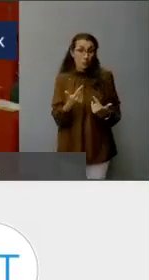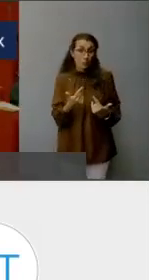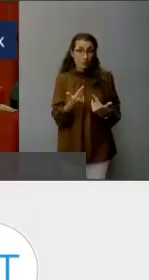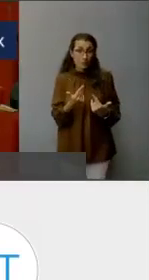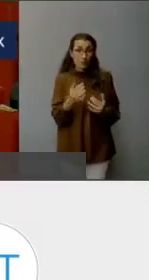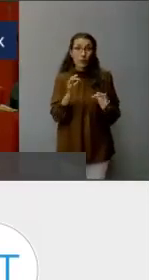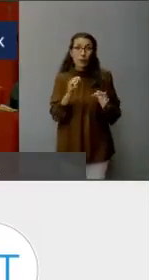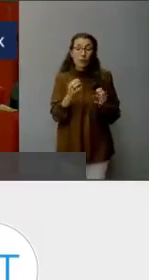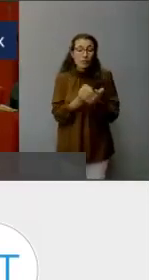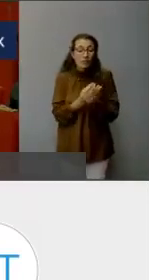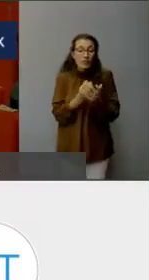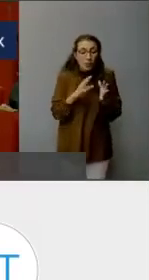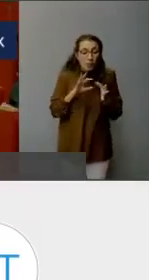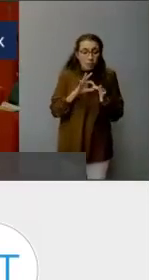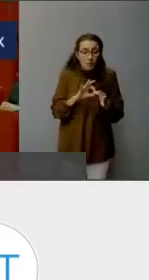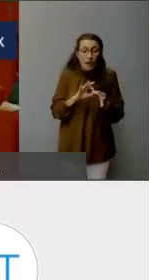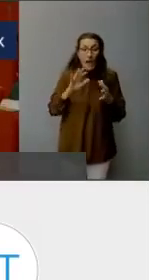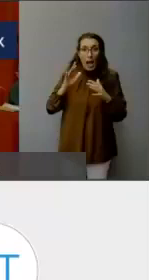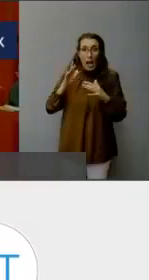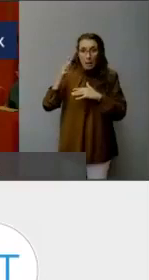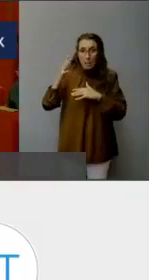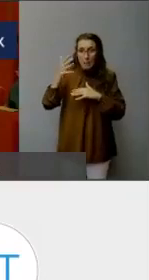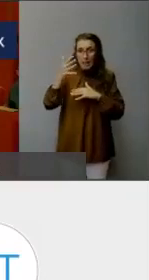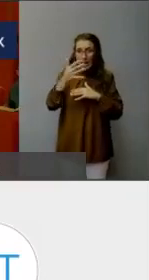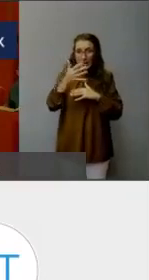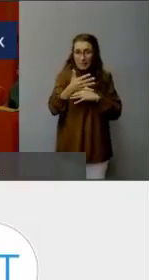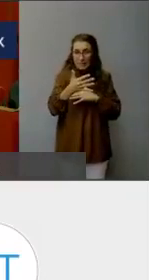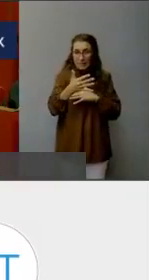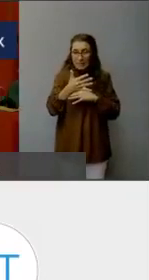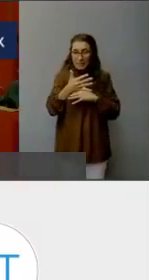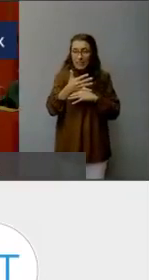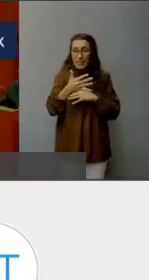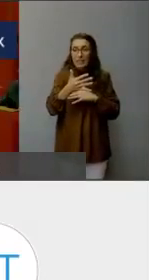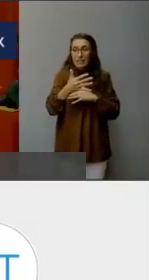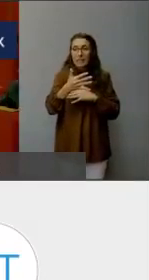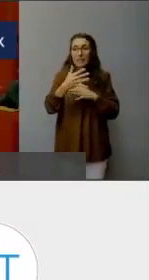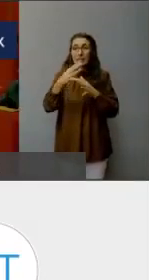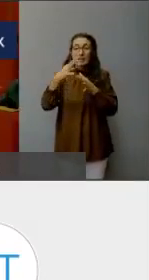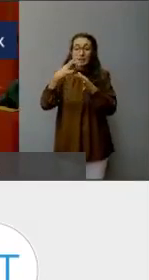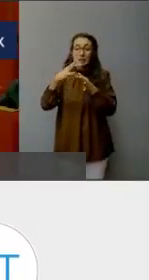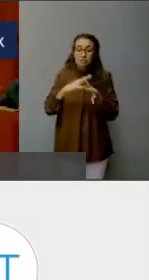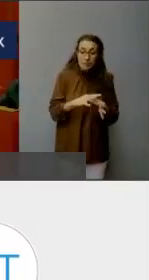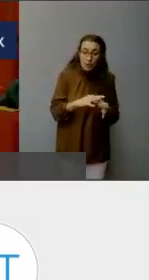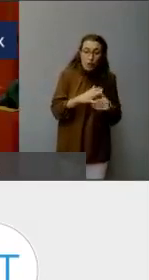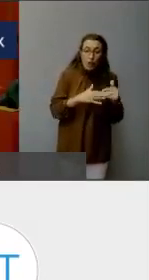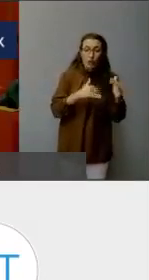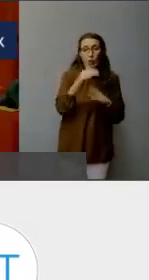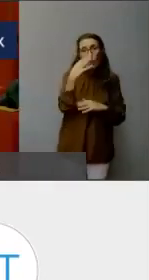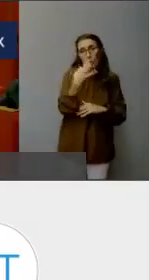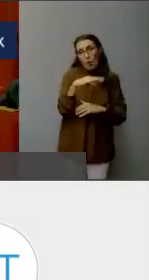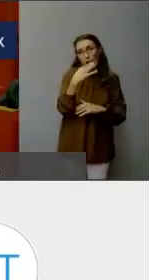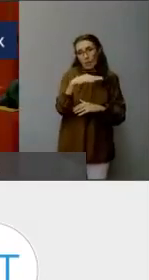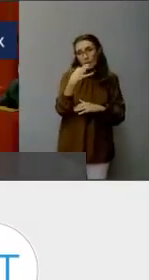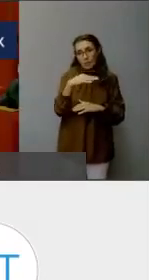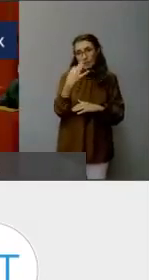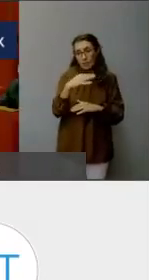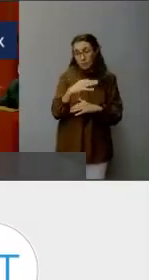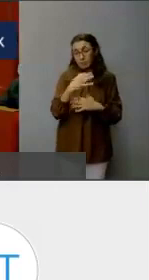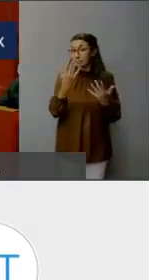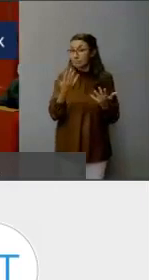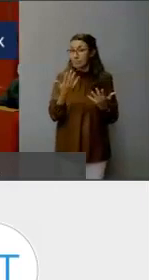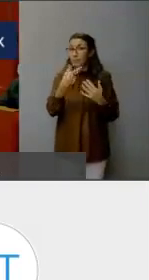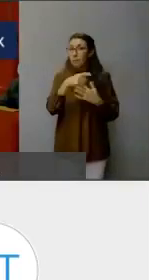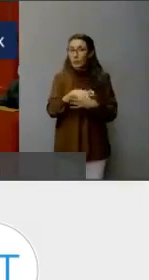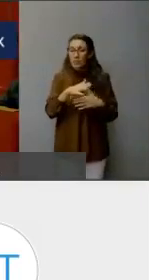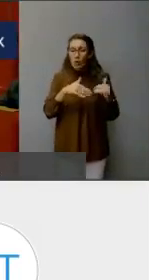l'ambiente con la necessità di una costruzione di qualità perché il tema del